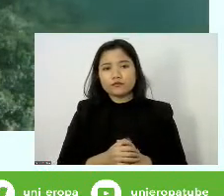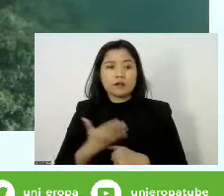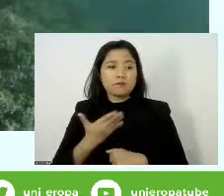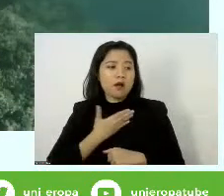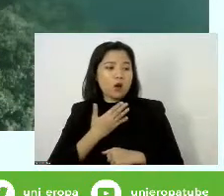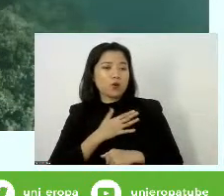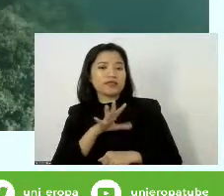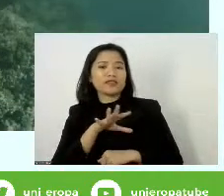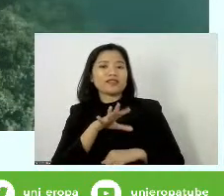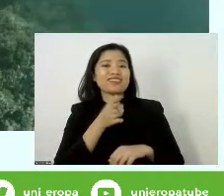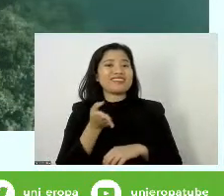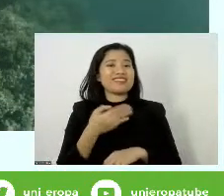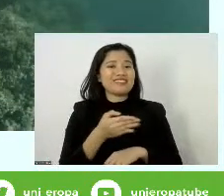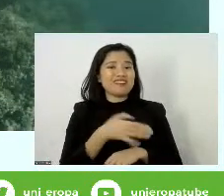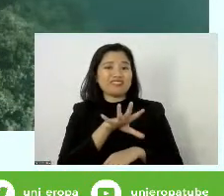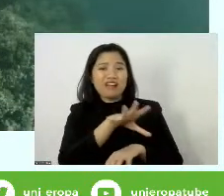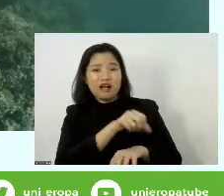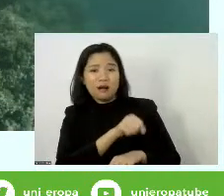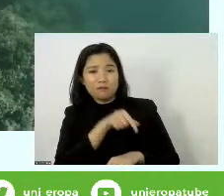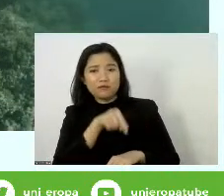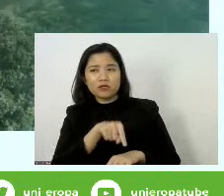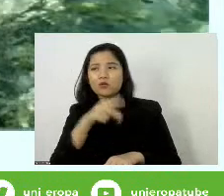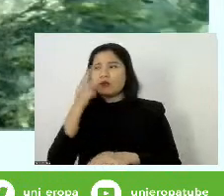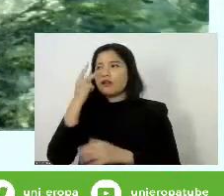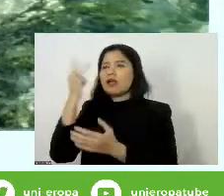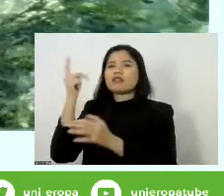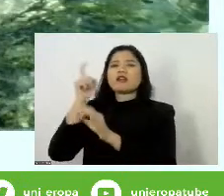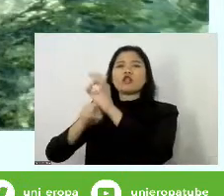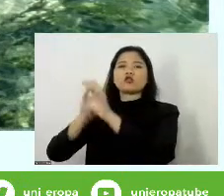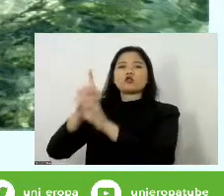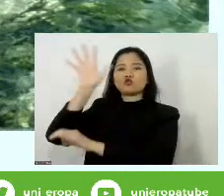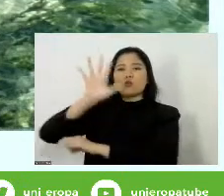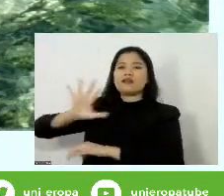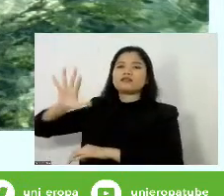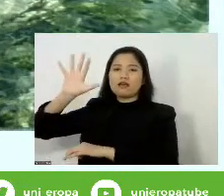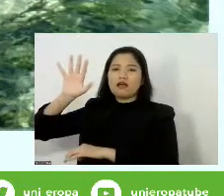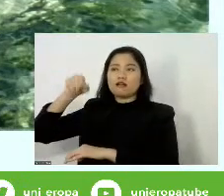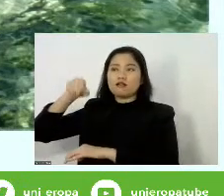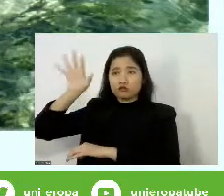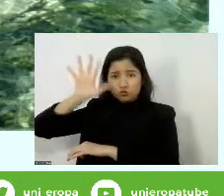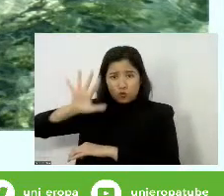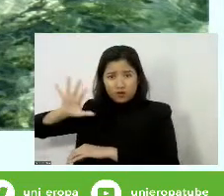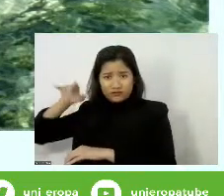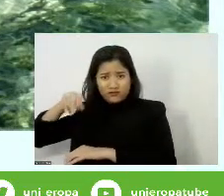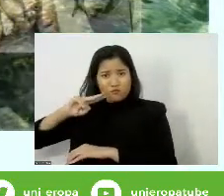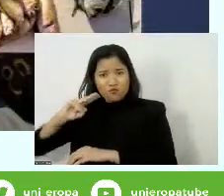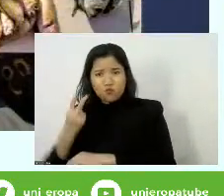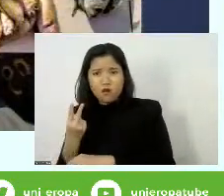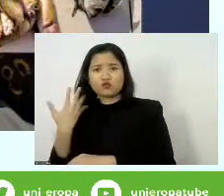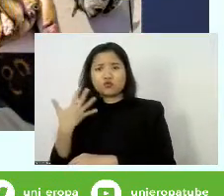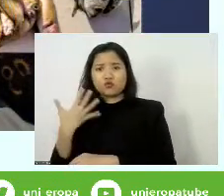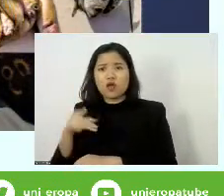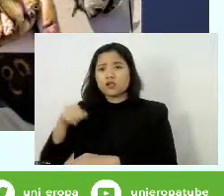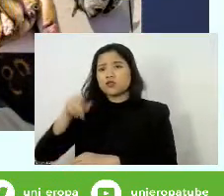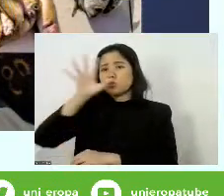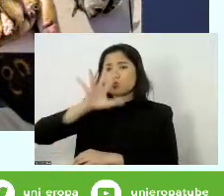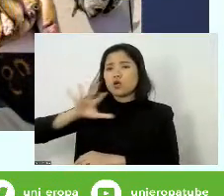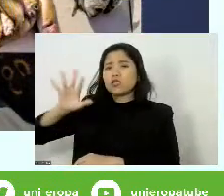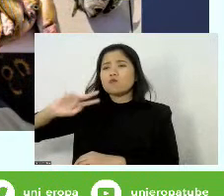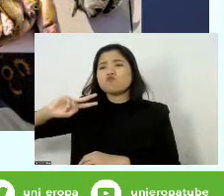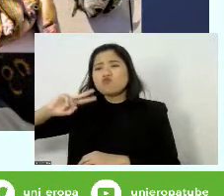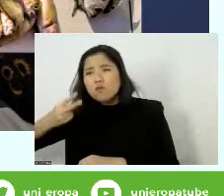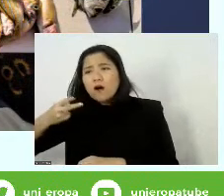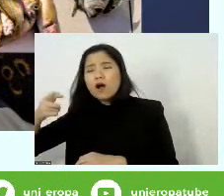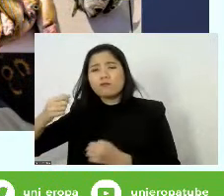menangkap ikan itu akan sangat bergantung kepada cuaca Nah karena perubahan iklim cuaca itu berubah dengan sangat drastis dan tidak bisa diprediksi